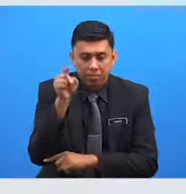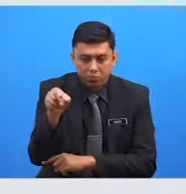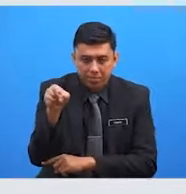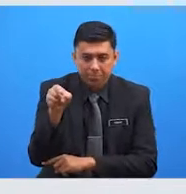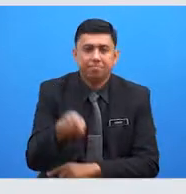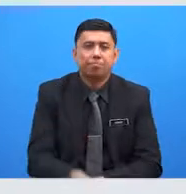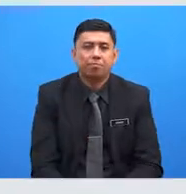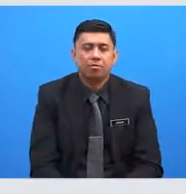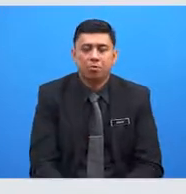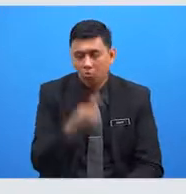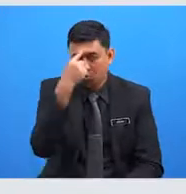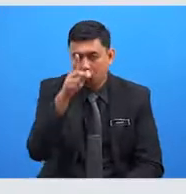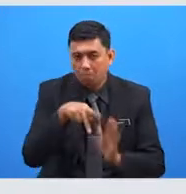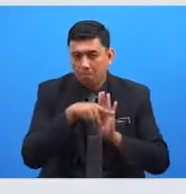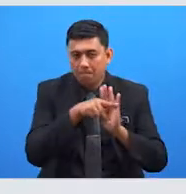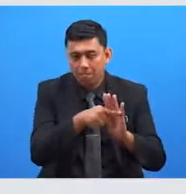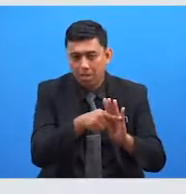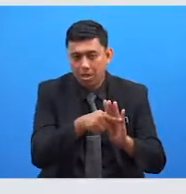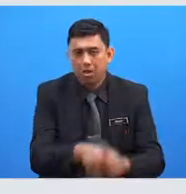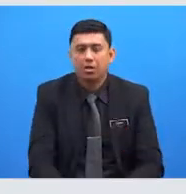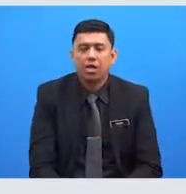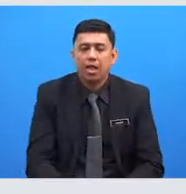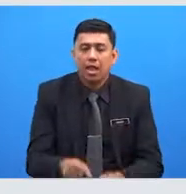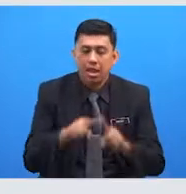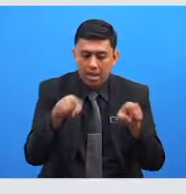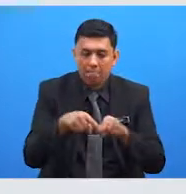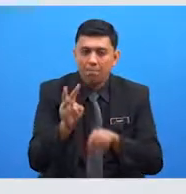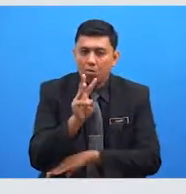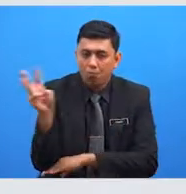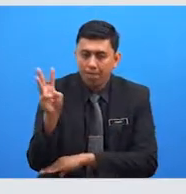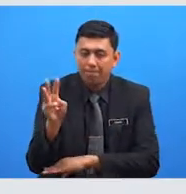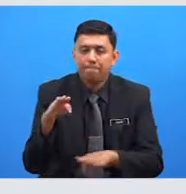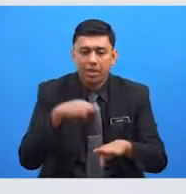untuk memaparkan halaman web pada pelayar web komputer anda.